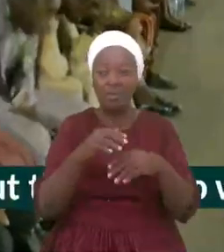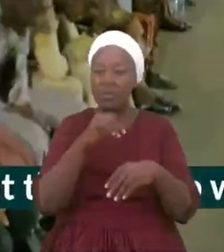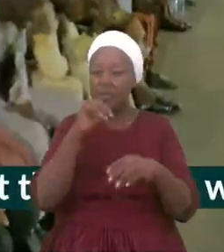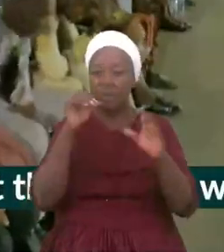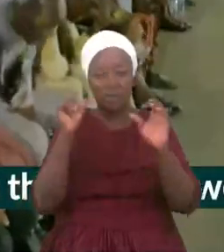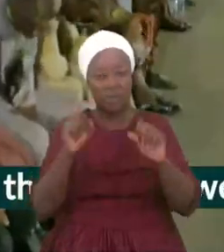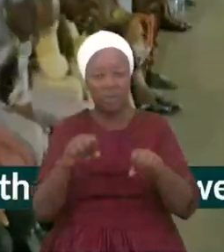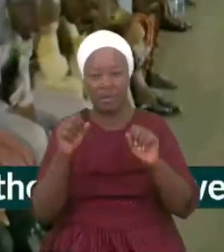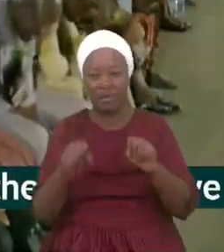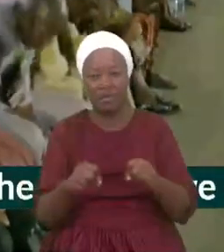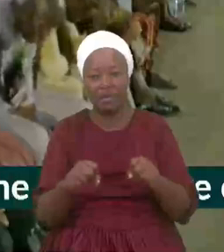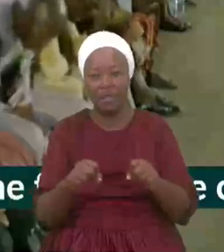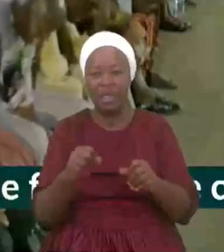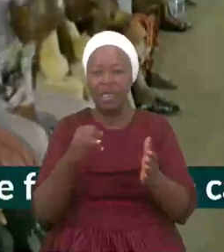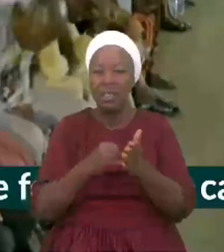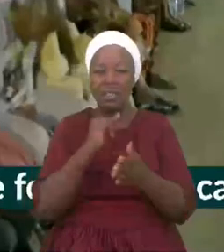comme